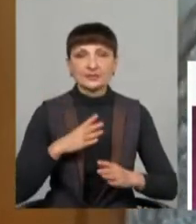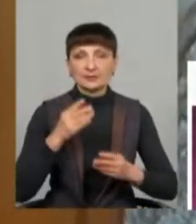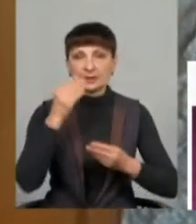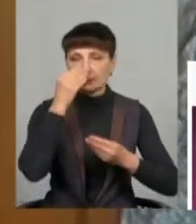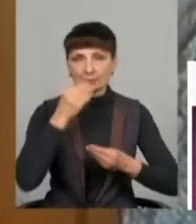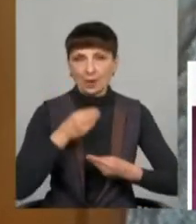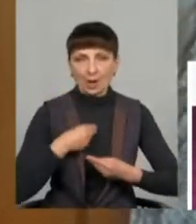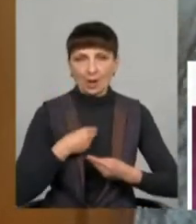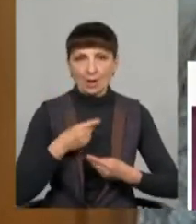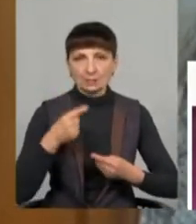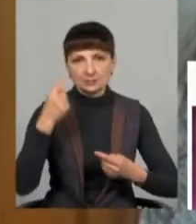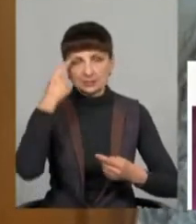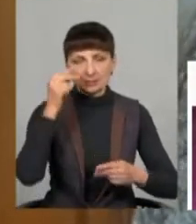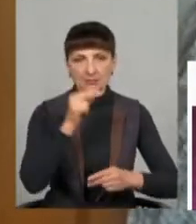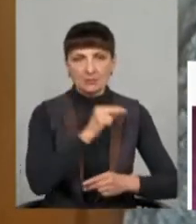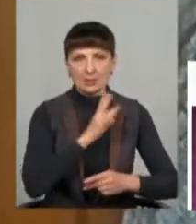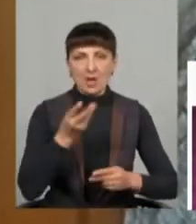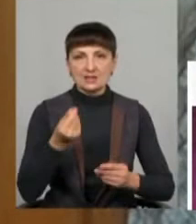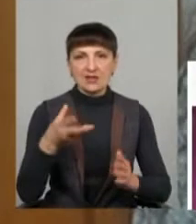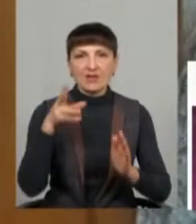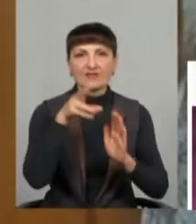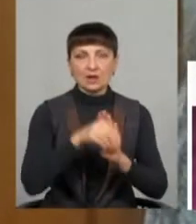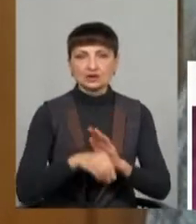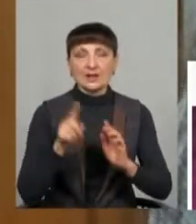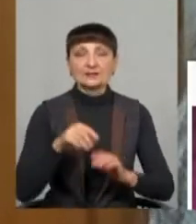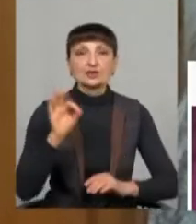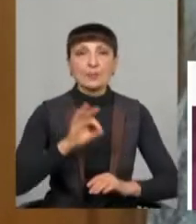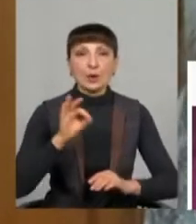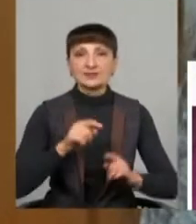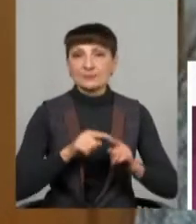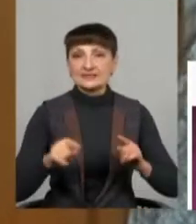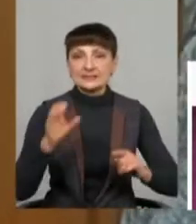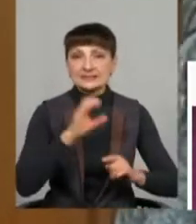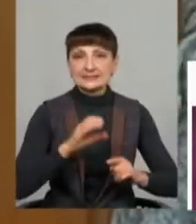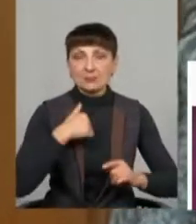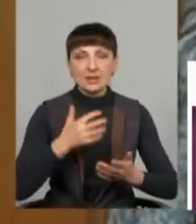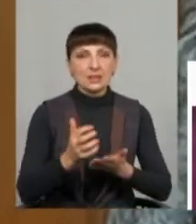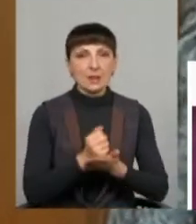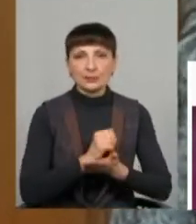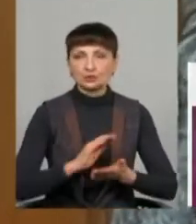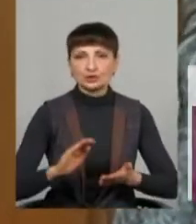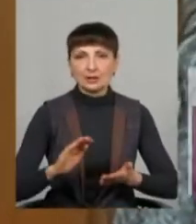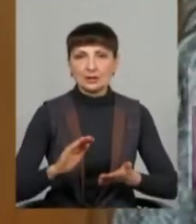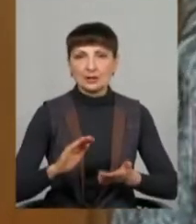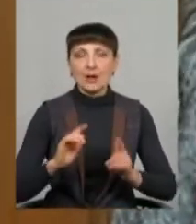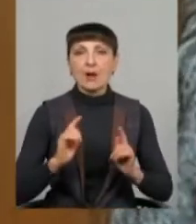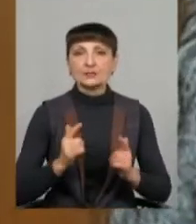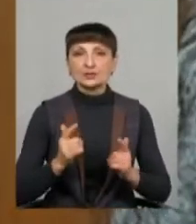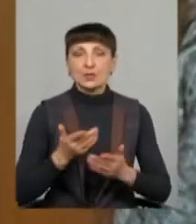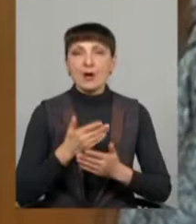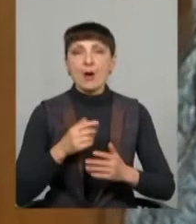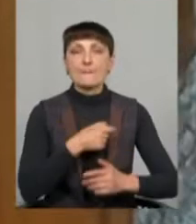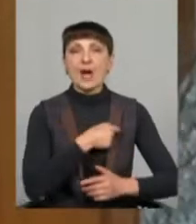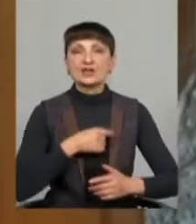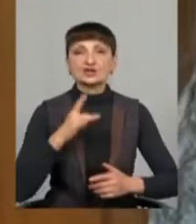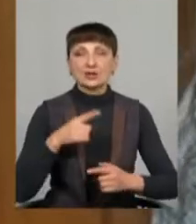гипноз был, нет, мы вложились, получается, и даже дивиденды последние сентября месяца не получили. Так как он, менеджер лично